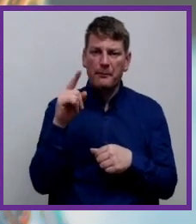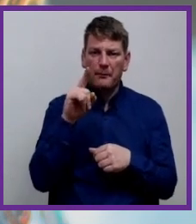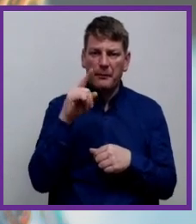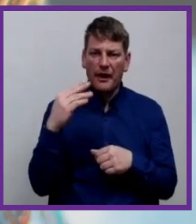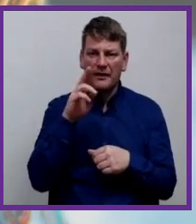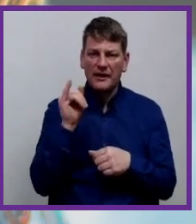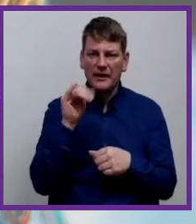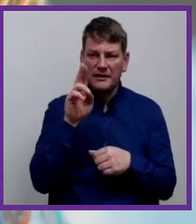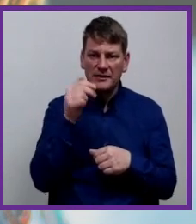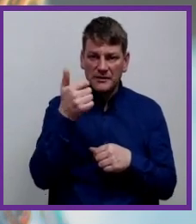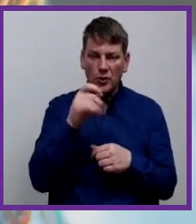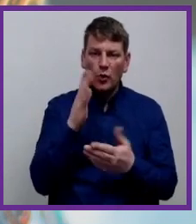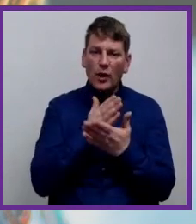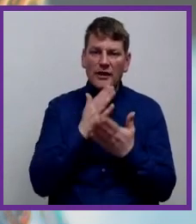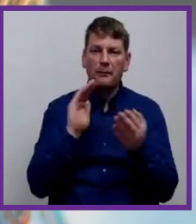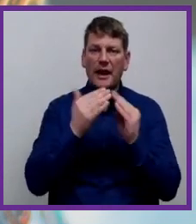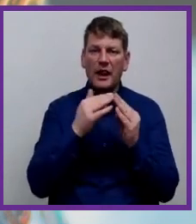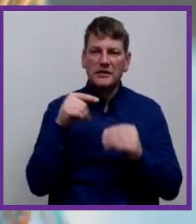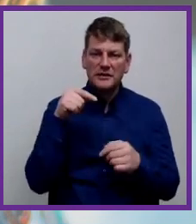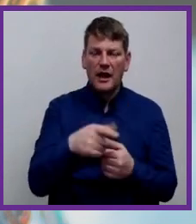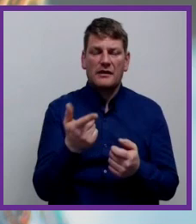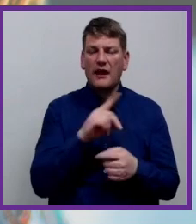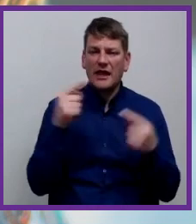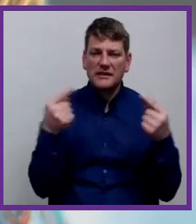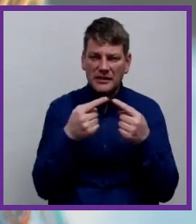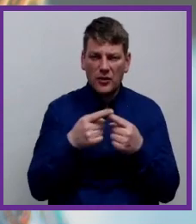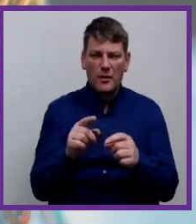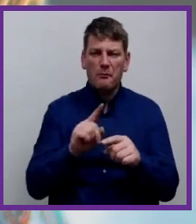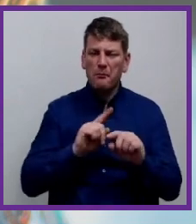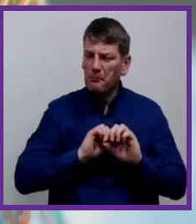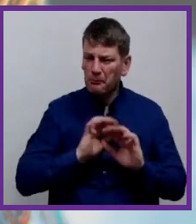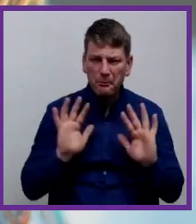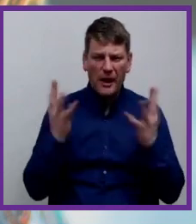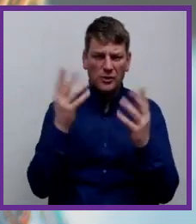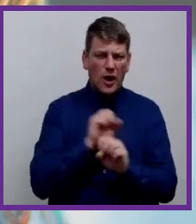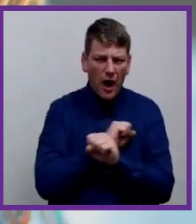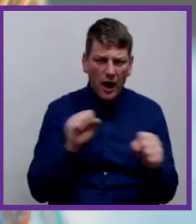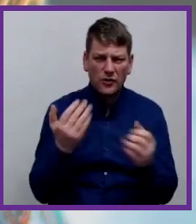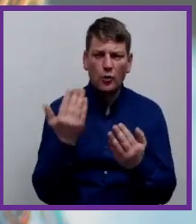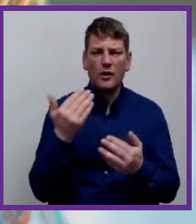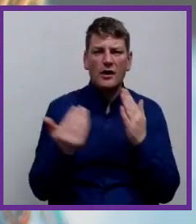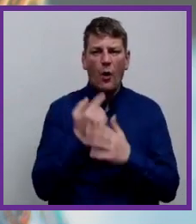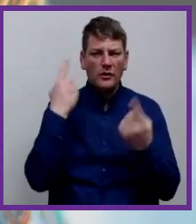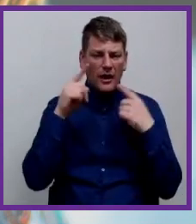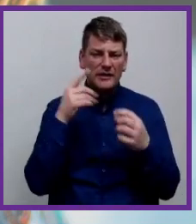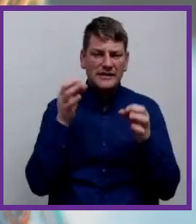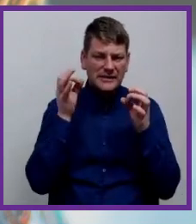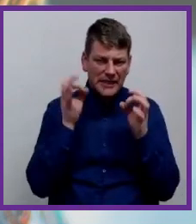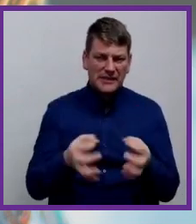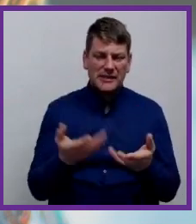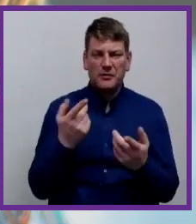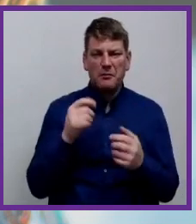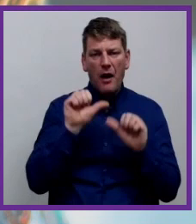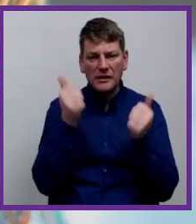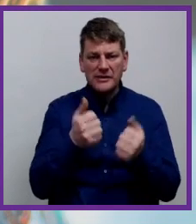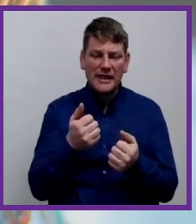vidē nesaskaņoti, pēkšņi, ātri, un kur ir šī te jaunradas tiesības, mākslinieka tiesības,